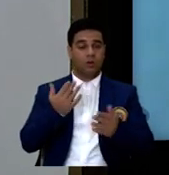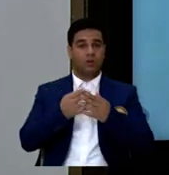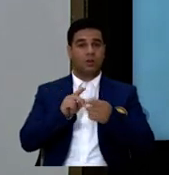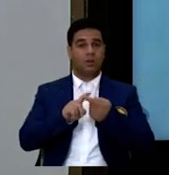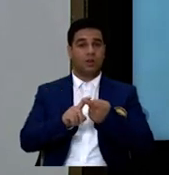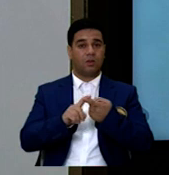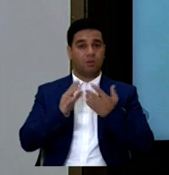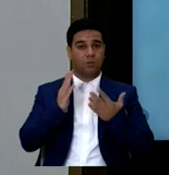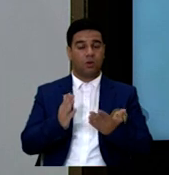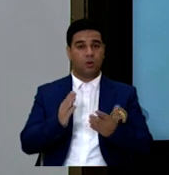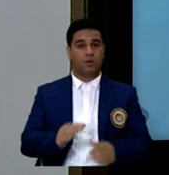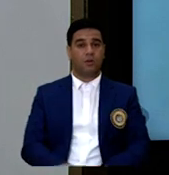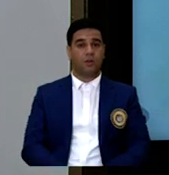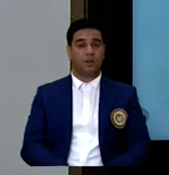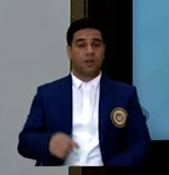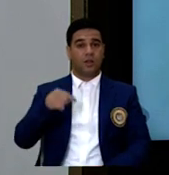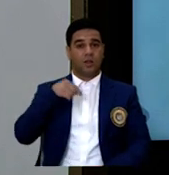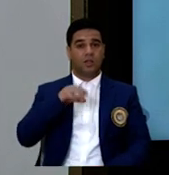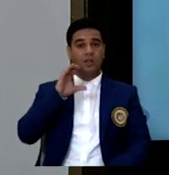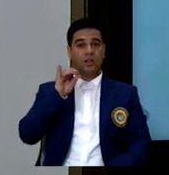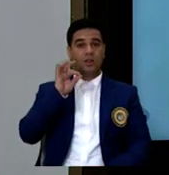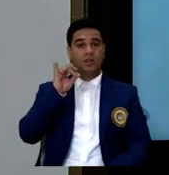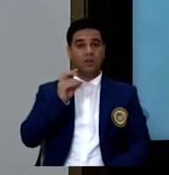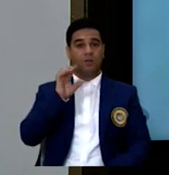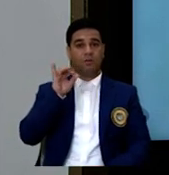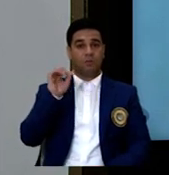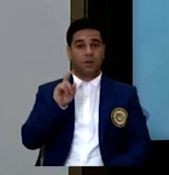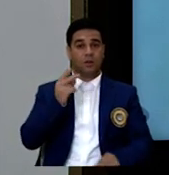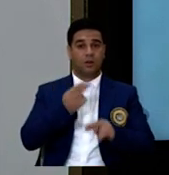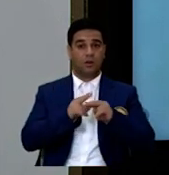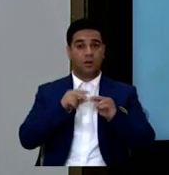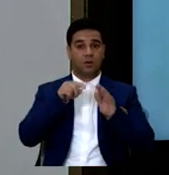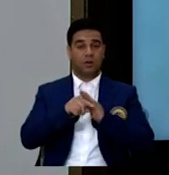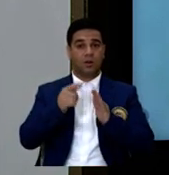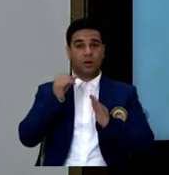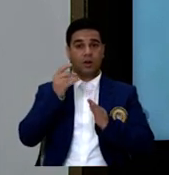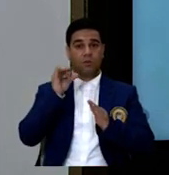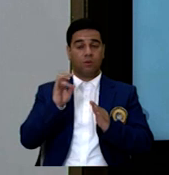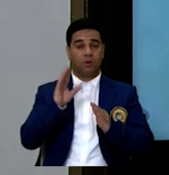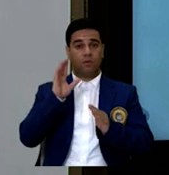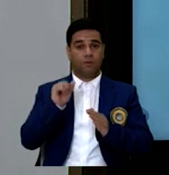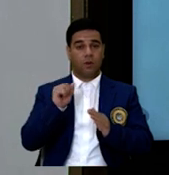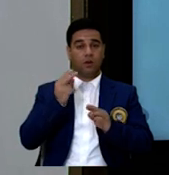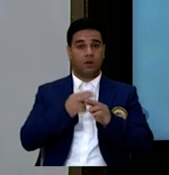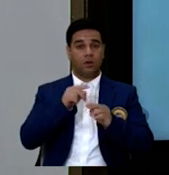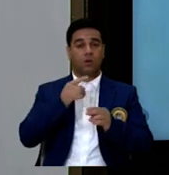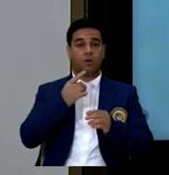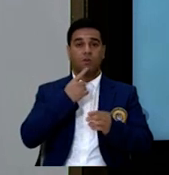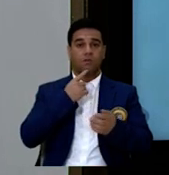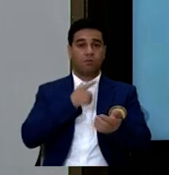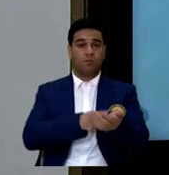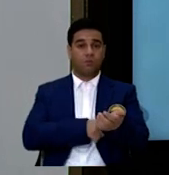ta'sir ko'rsatsa, ichki sekretsiya bezlaridan ajraladigan gormonlar miqdori va qonga